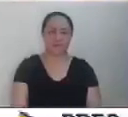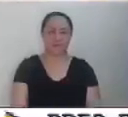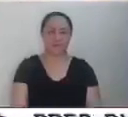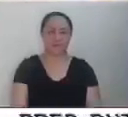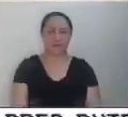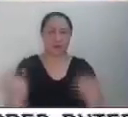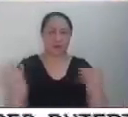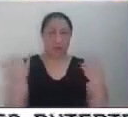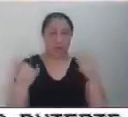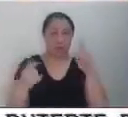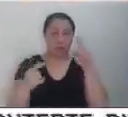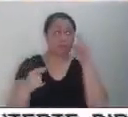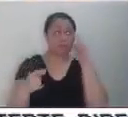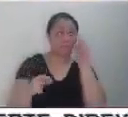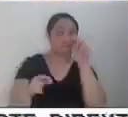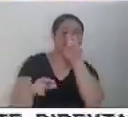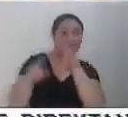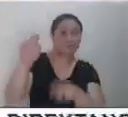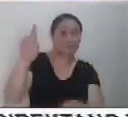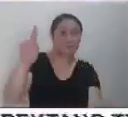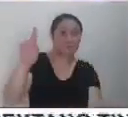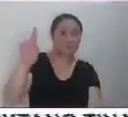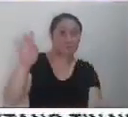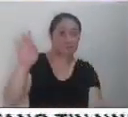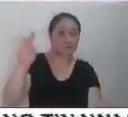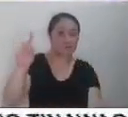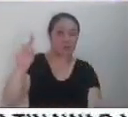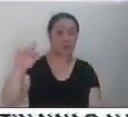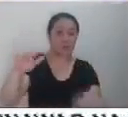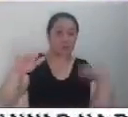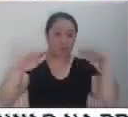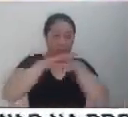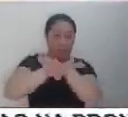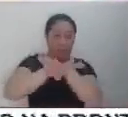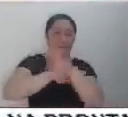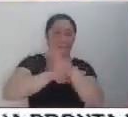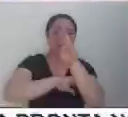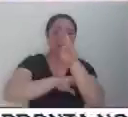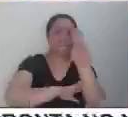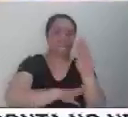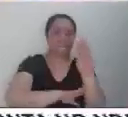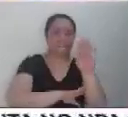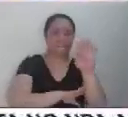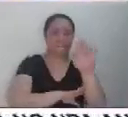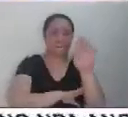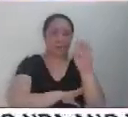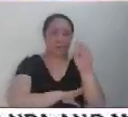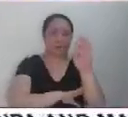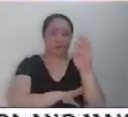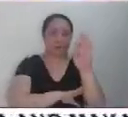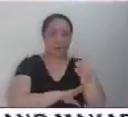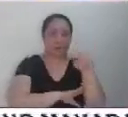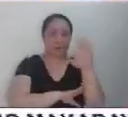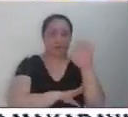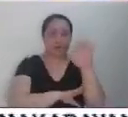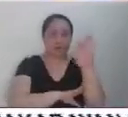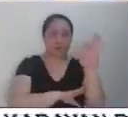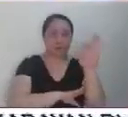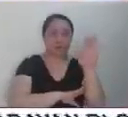ay project po ng mga operator po yan na sana magkaroon na po ng isa na lang. Opo.